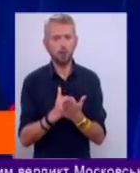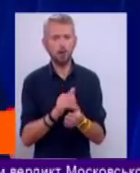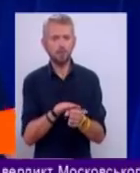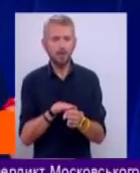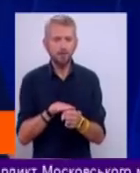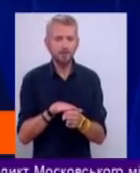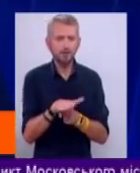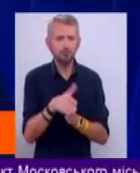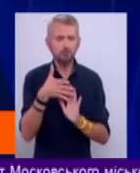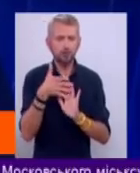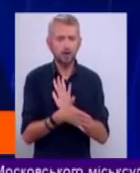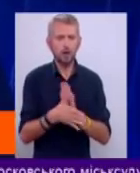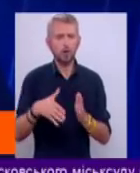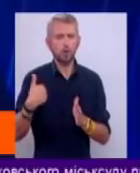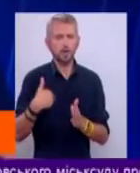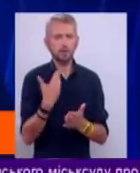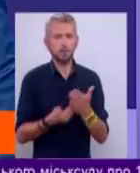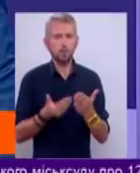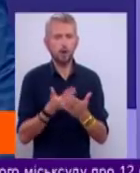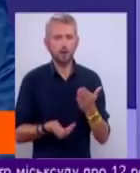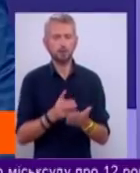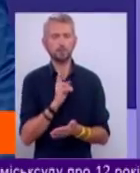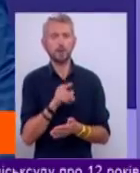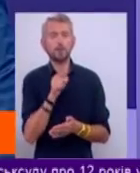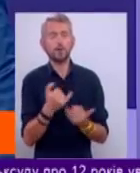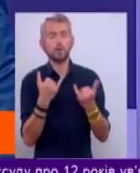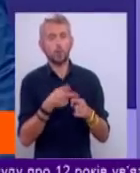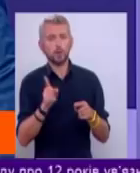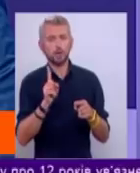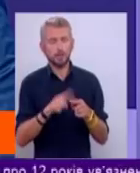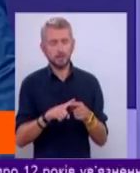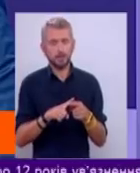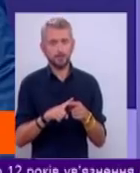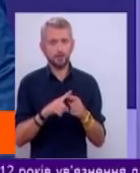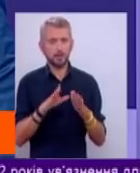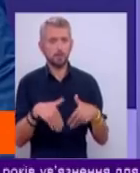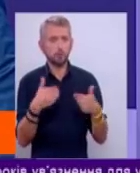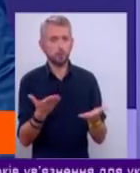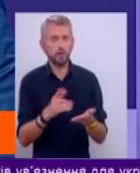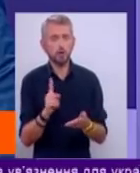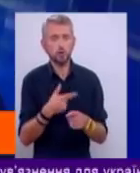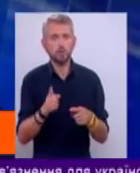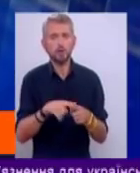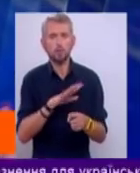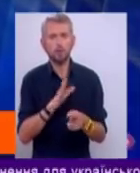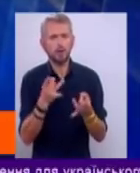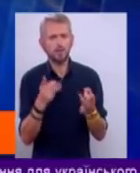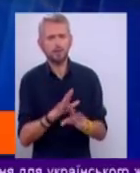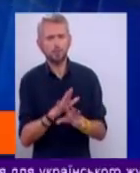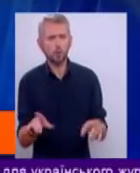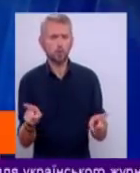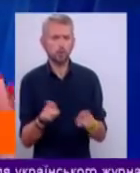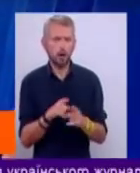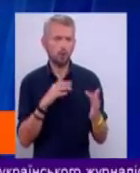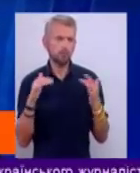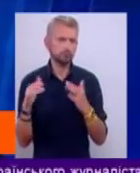насичена корисними порадами, як от ви сьогодні це запропонували, щоб це була не просто так, ми